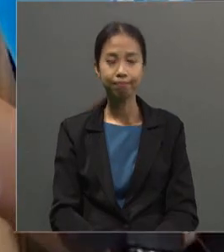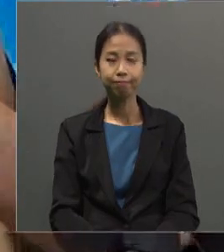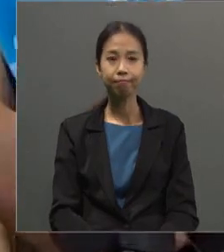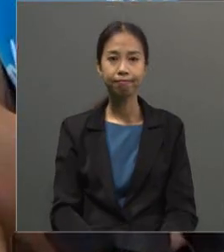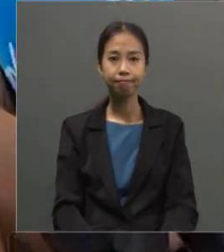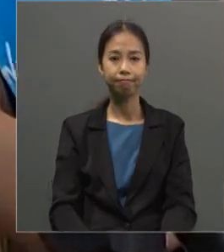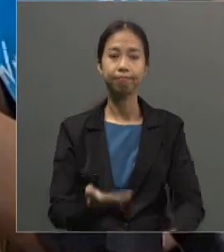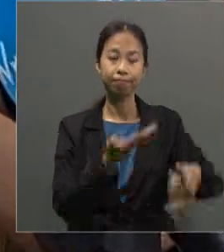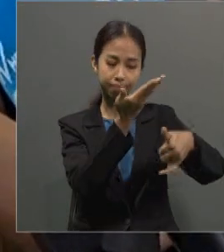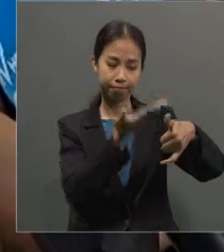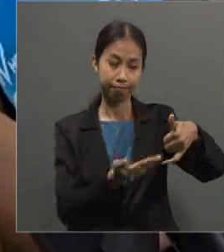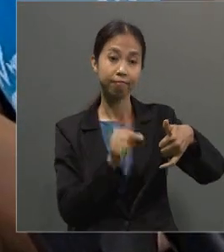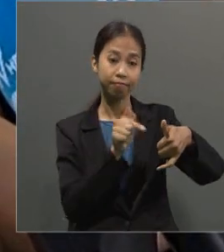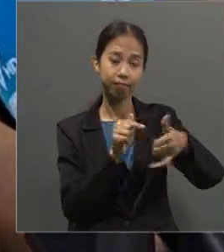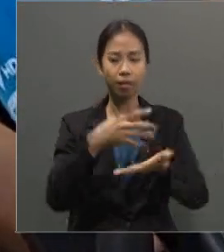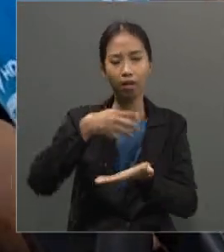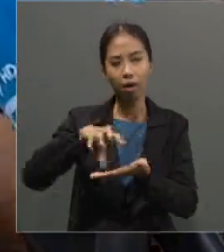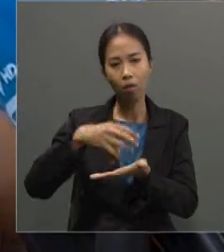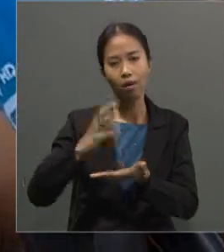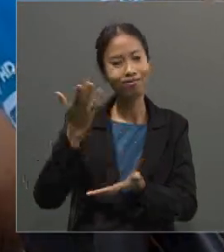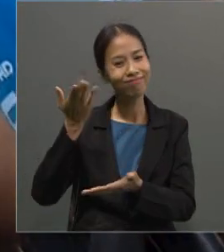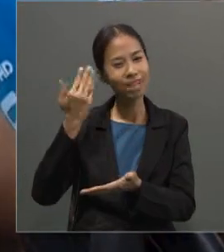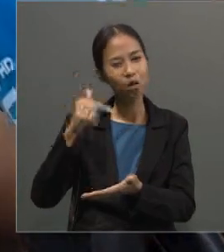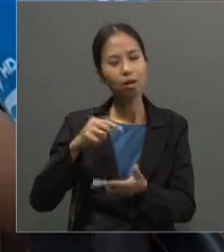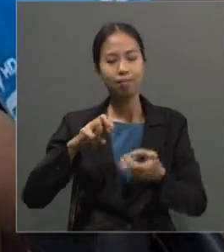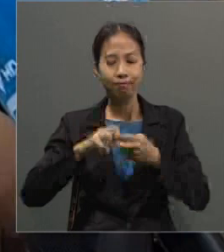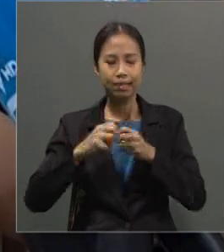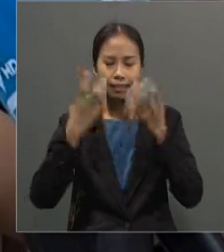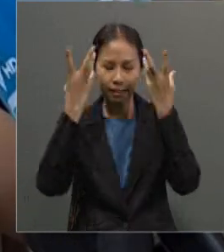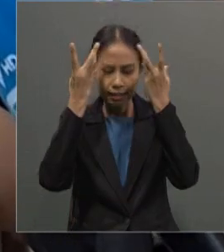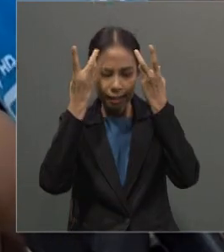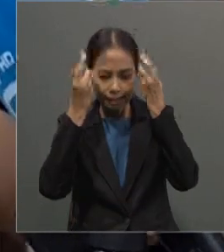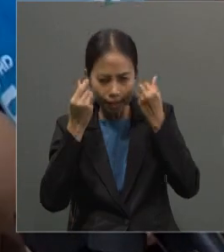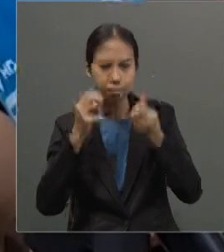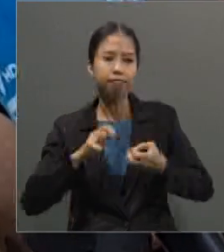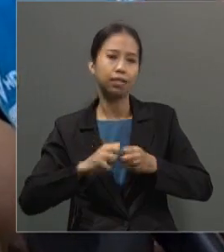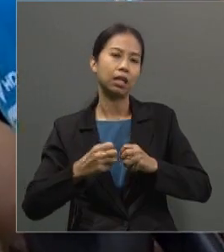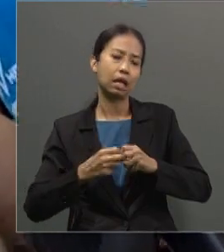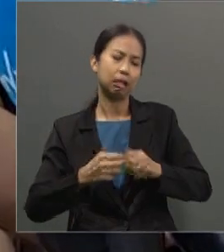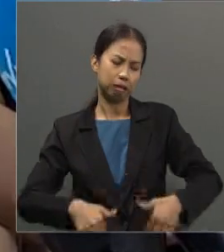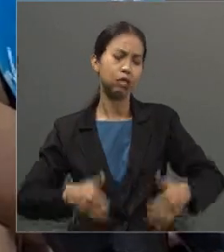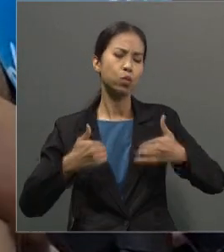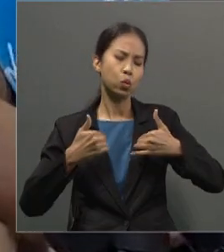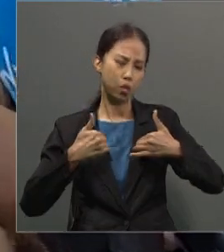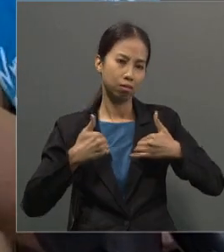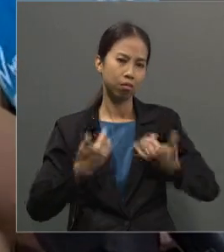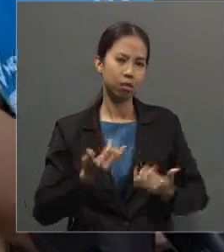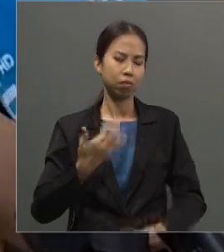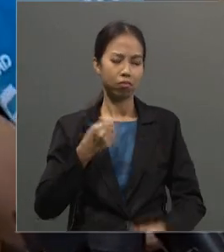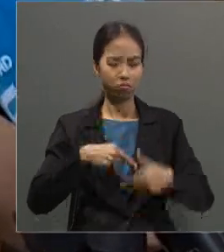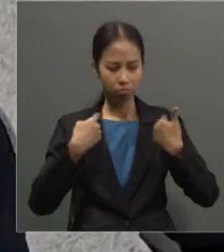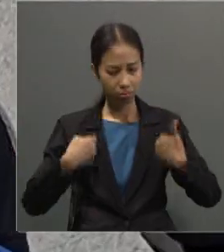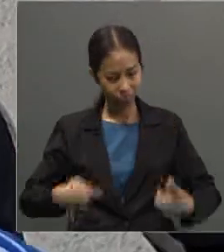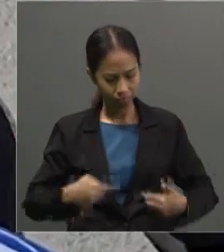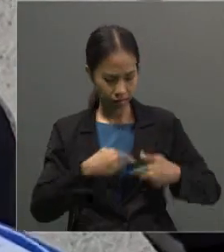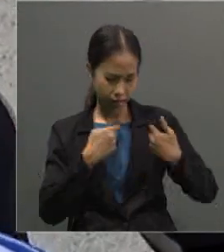10ตำรวจเอกณัฐวุฒิบอกด้วยนะคะว่าตั้งแต่ที่เกิดเรื่องเนี่ยทำให้ตัวเองเนี่ยเครียดมากๆได้รับผลกระทบในชีวิตหลายอย่างทั้งสภาพร่างกายแล้วก็ส